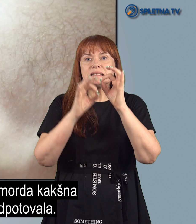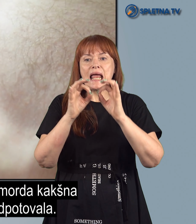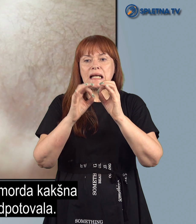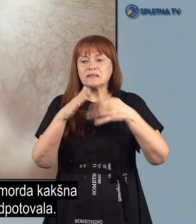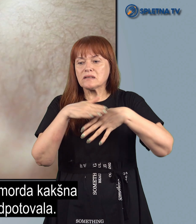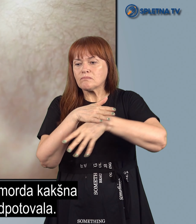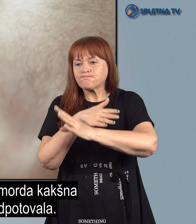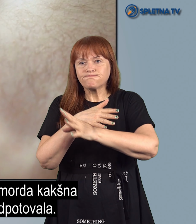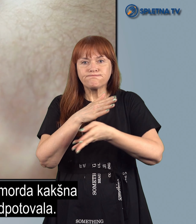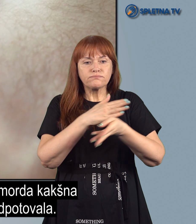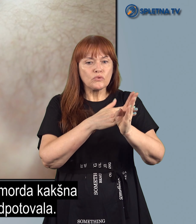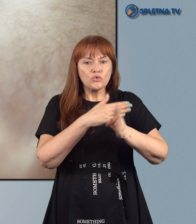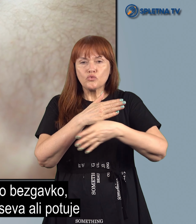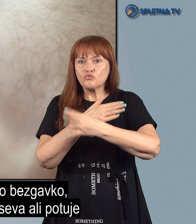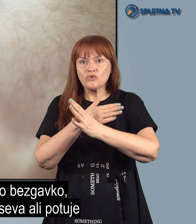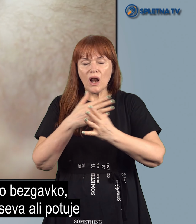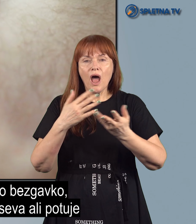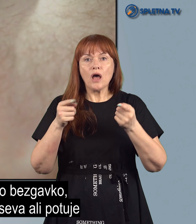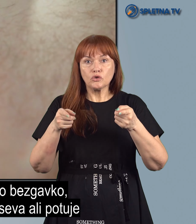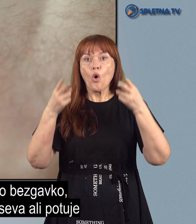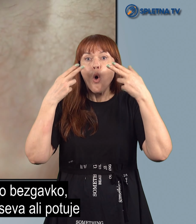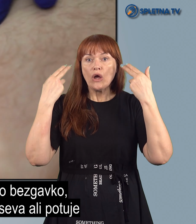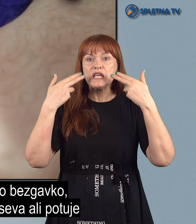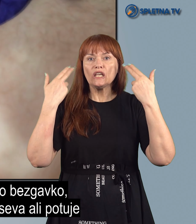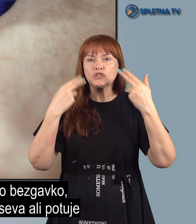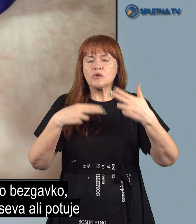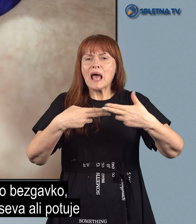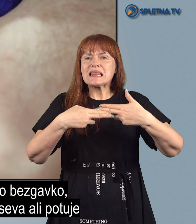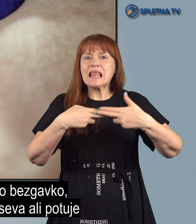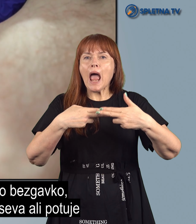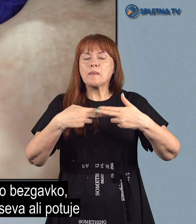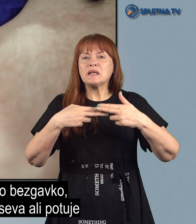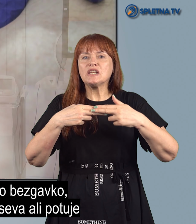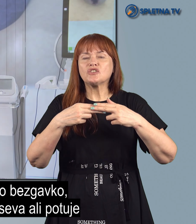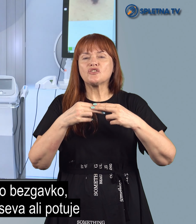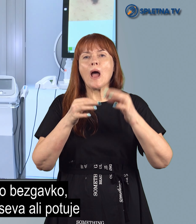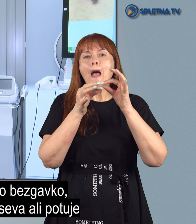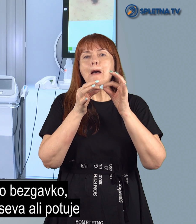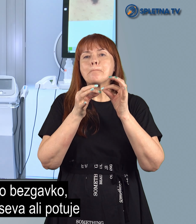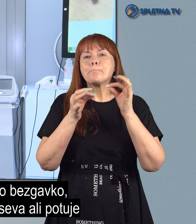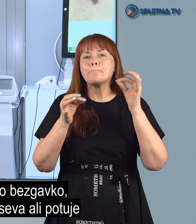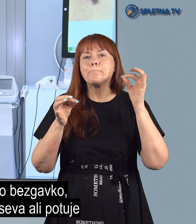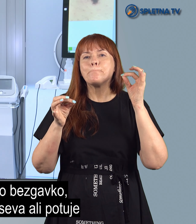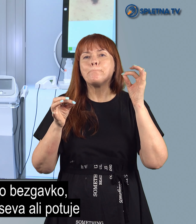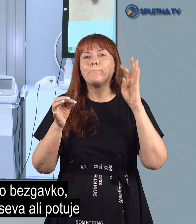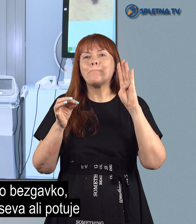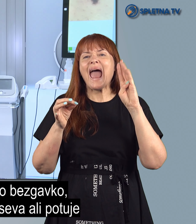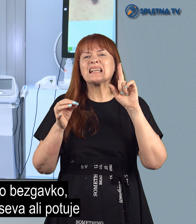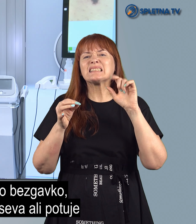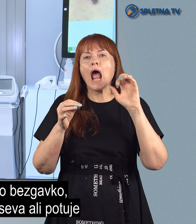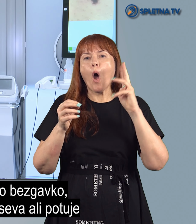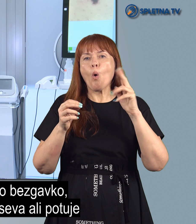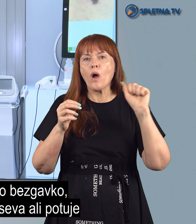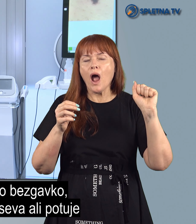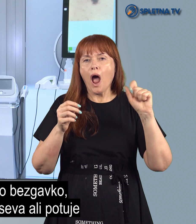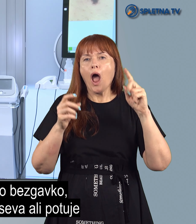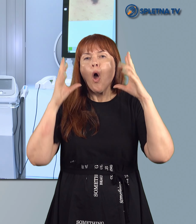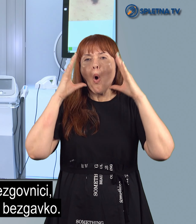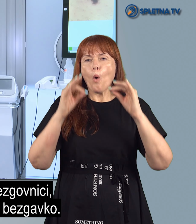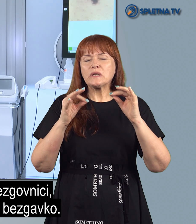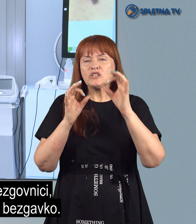celica odpotovala, to pa iščemo nekako najbližjo bezgavko, kajti po navadi zaseva ali pa